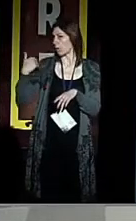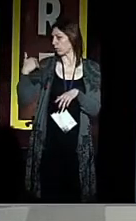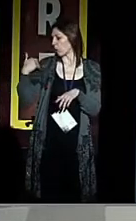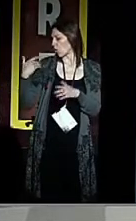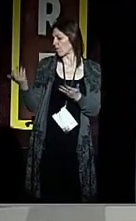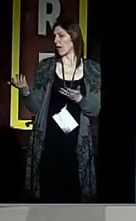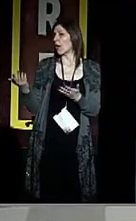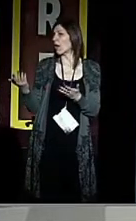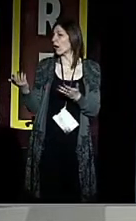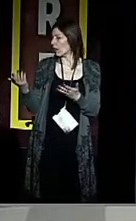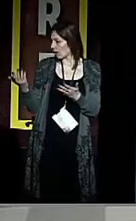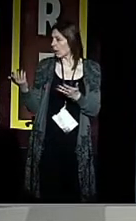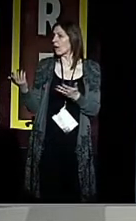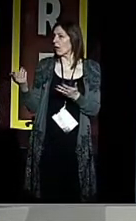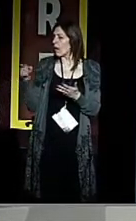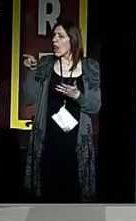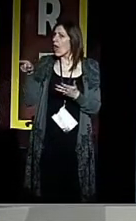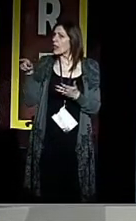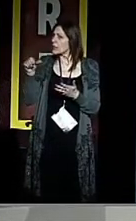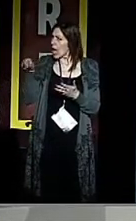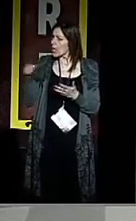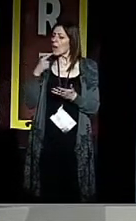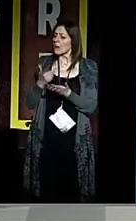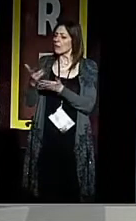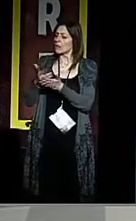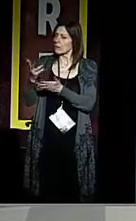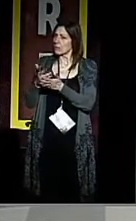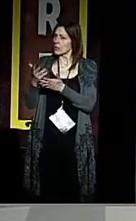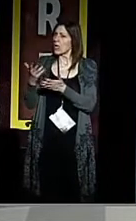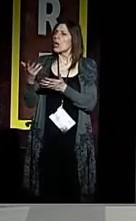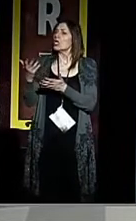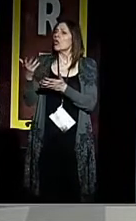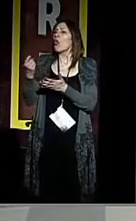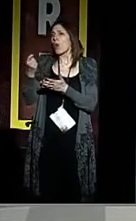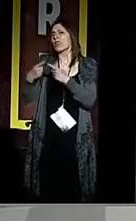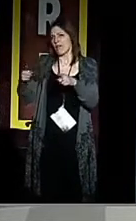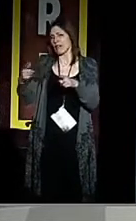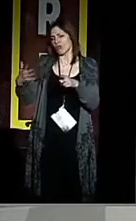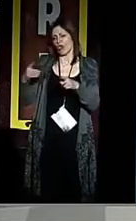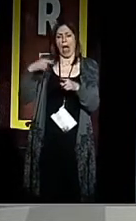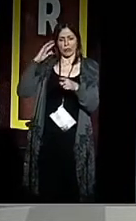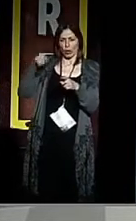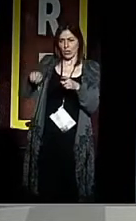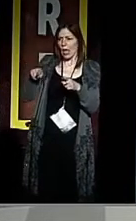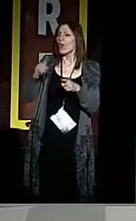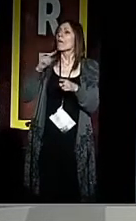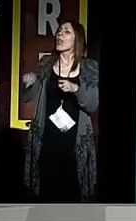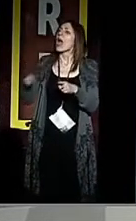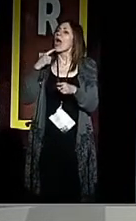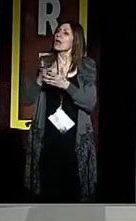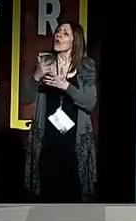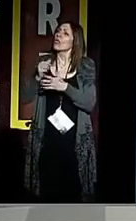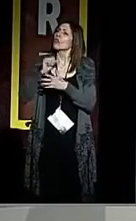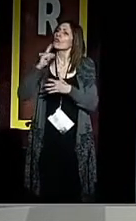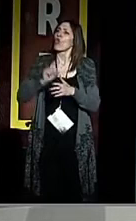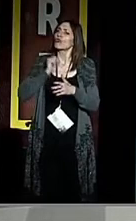lei ha fatto un racconto un po' diverso da quello che abbiamo già ascoltato da lei. Non ha raccontato solo la